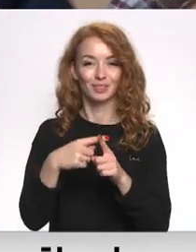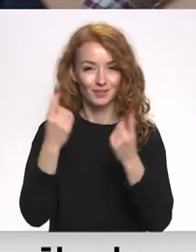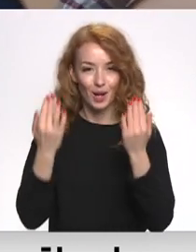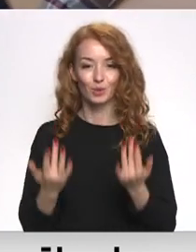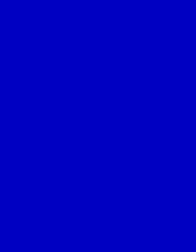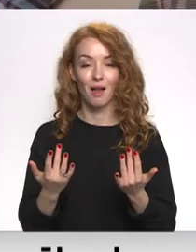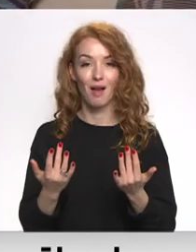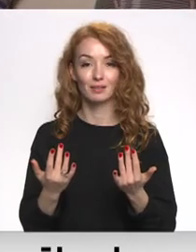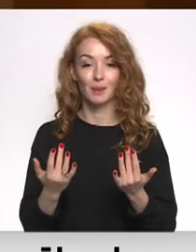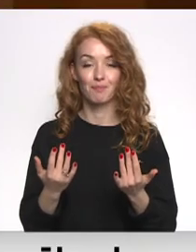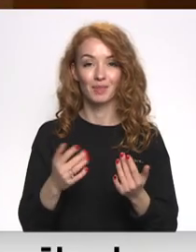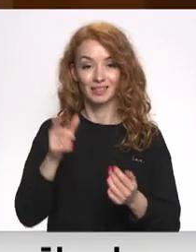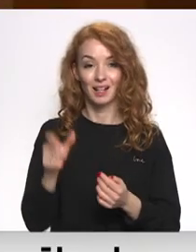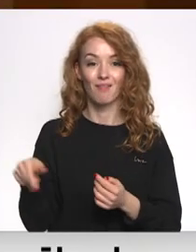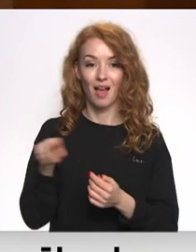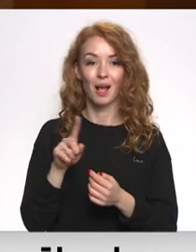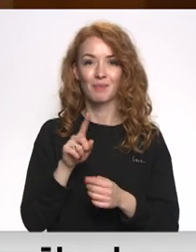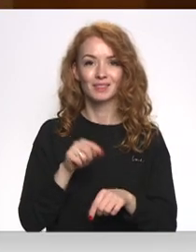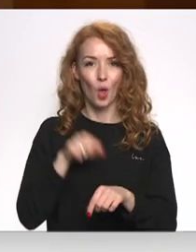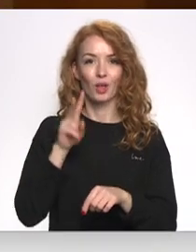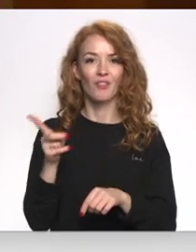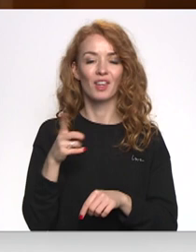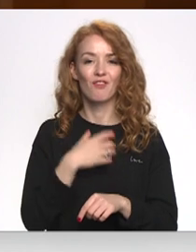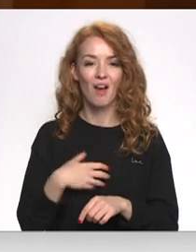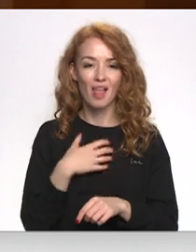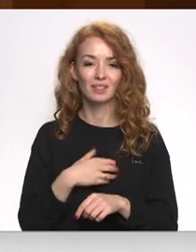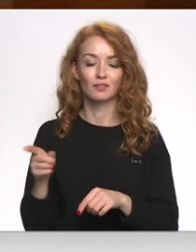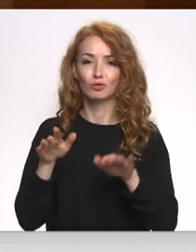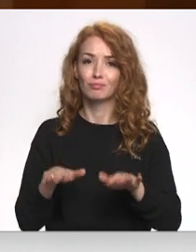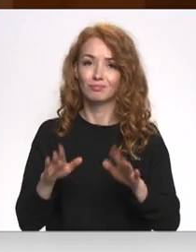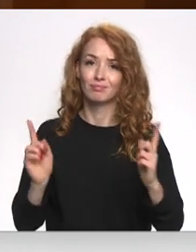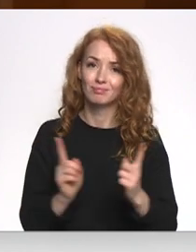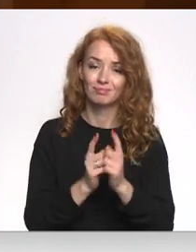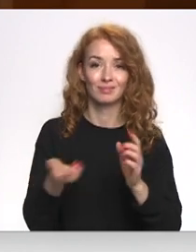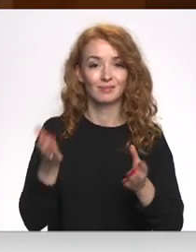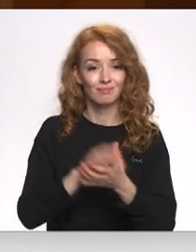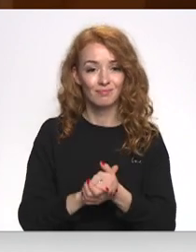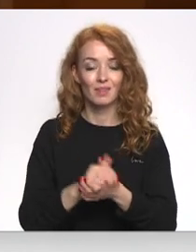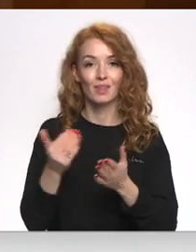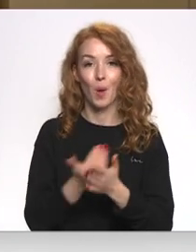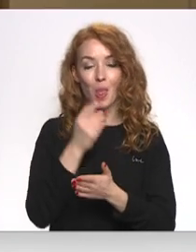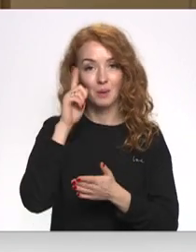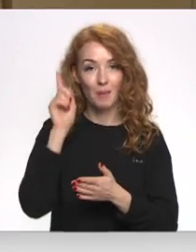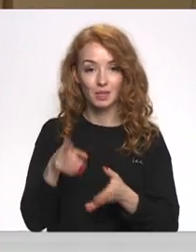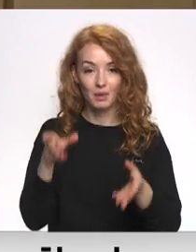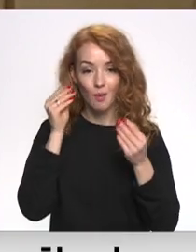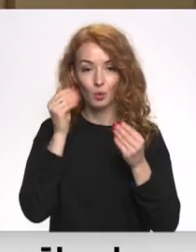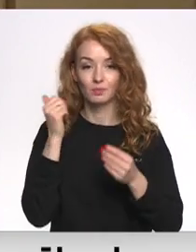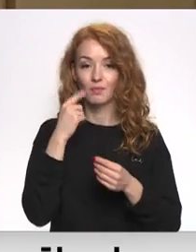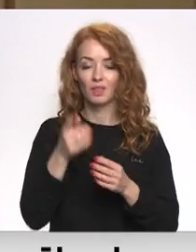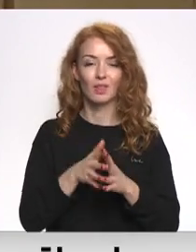rezultāts. Viņiem ir sajūta, ka viņi kādam ir vajadzīgi. Viņš šeit sadraudzējās, jauns prasmes apgūst. Mēs arī